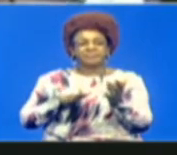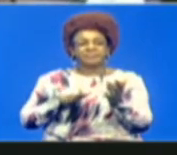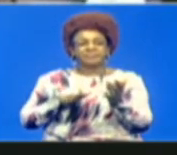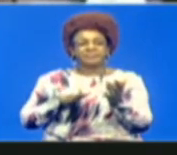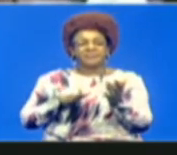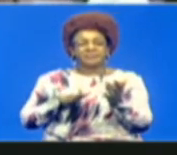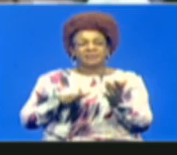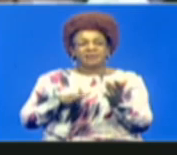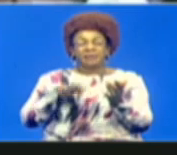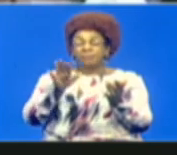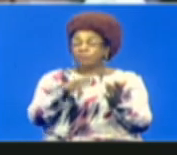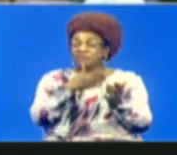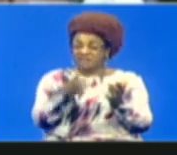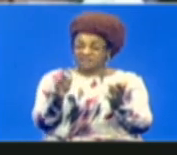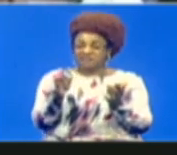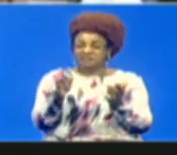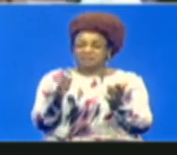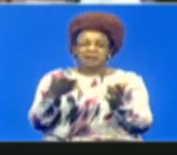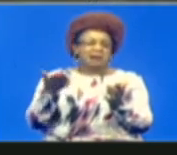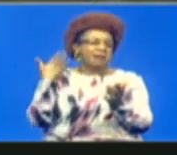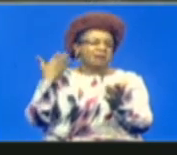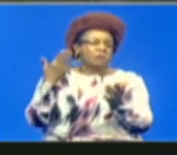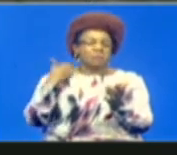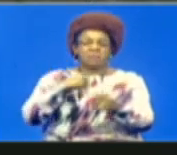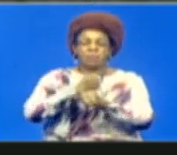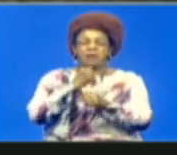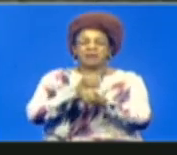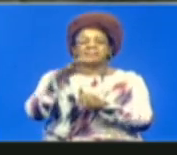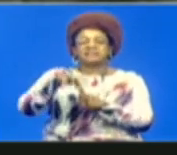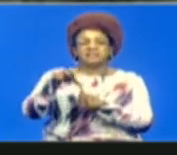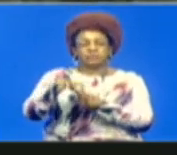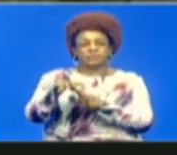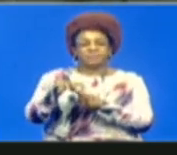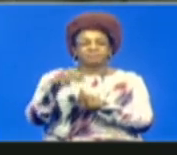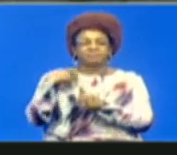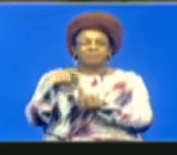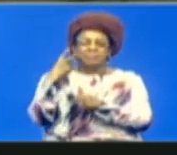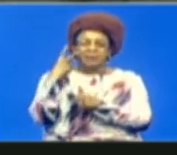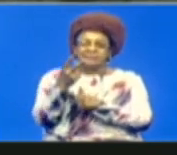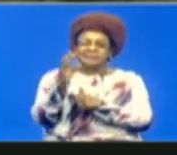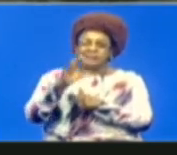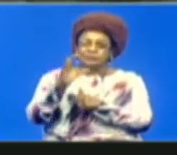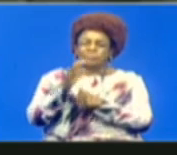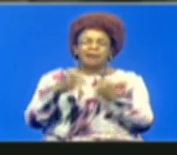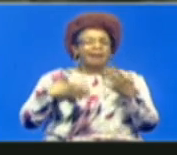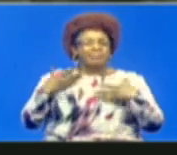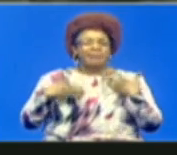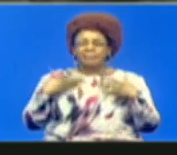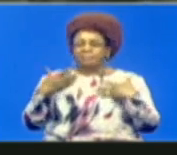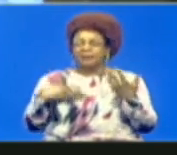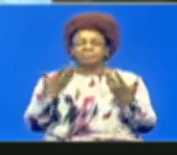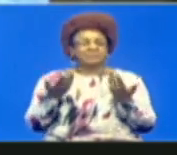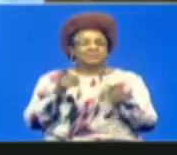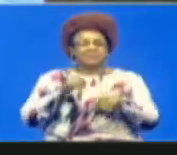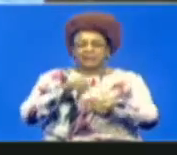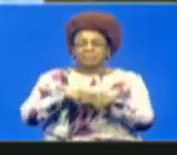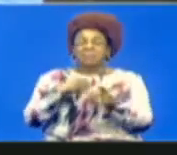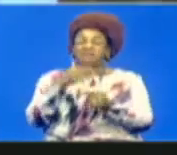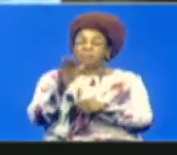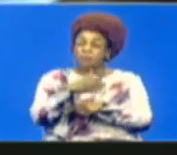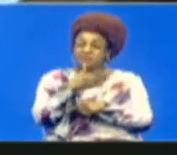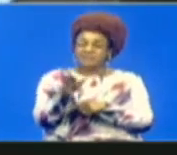Mambo ya muziki na nini? Kitambo mimi nilikuwa nafanya job ya Madrid. Na nilikuwa naona vile yani customer yani naandikiwa na hiyo na andikiwa